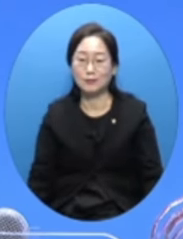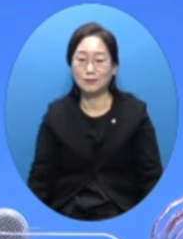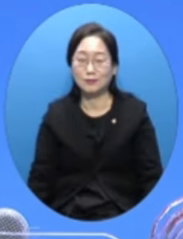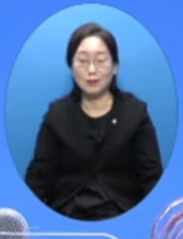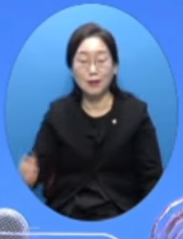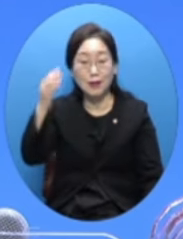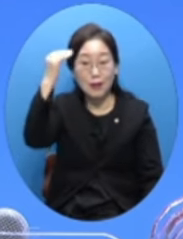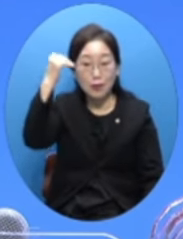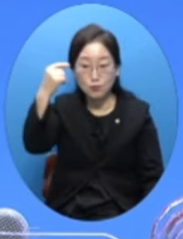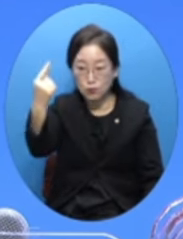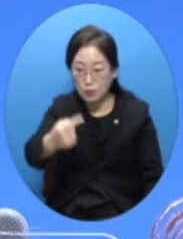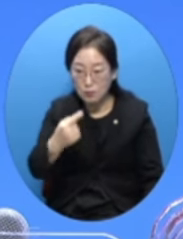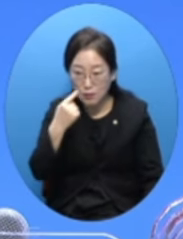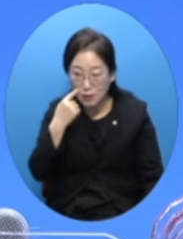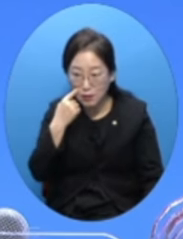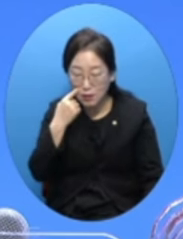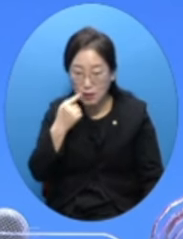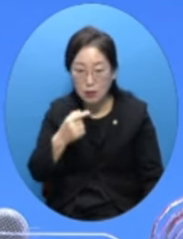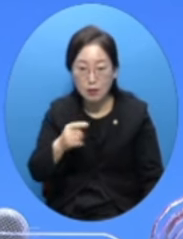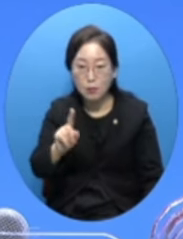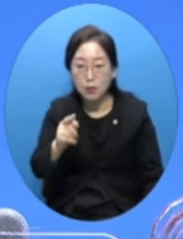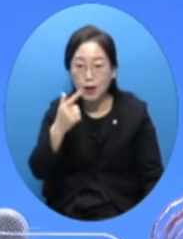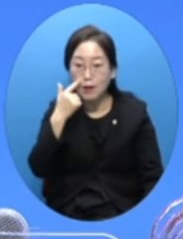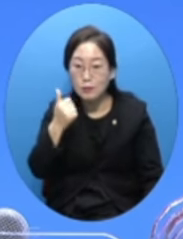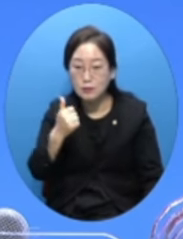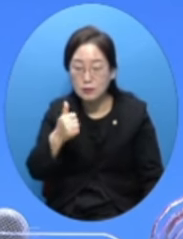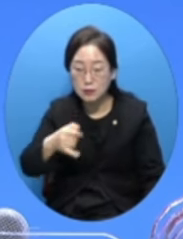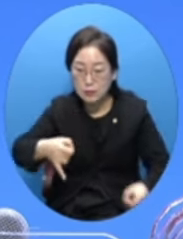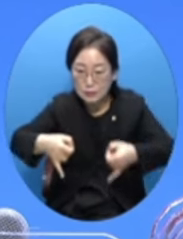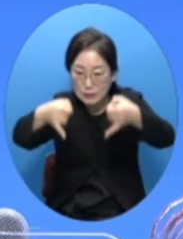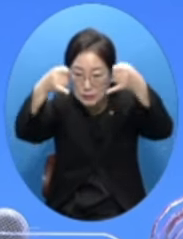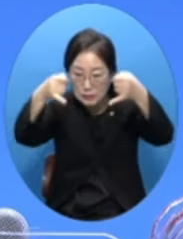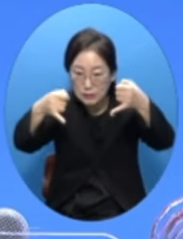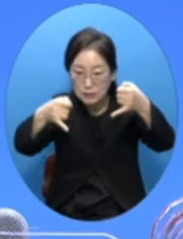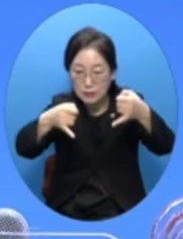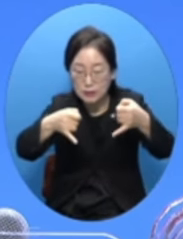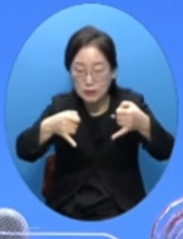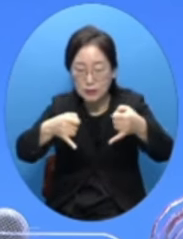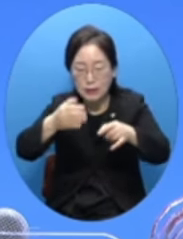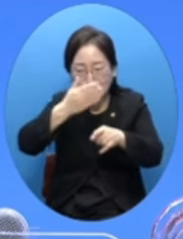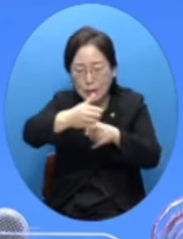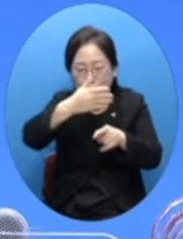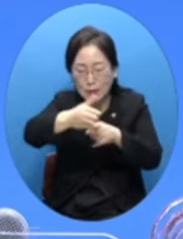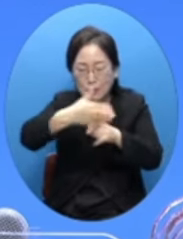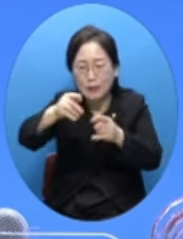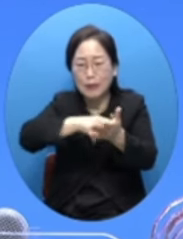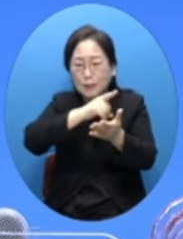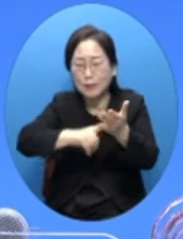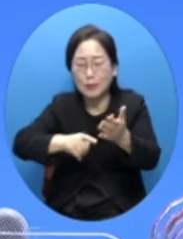한국에 남아있는 어머니가 아버지의 남긴 빚을 갚기 위해서 그냥 억척같이 일하시다가